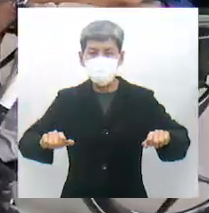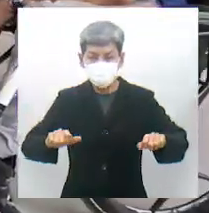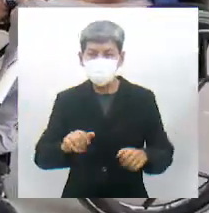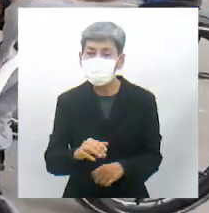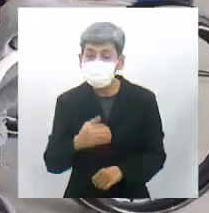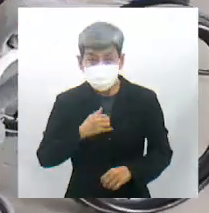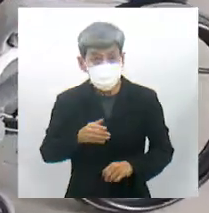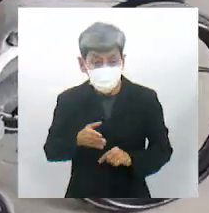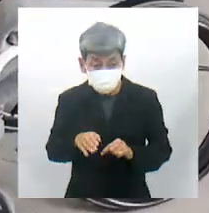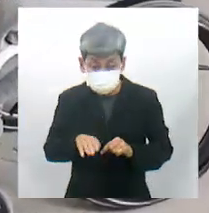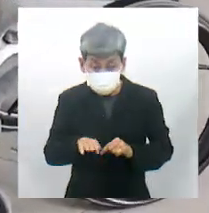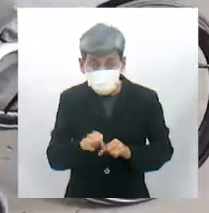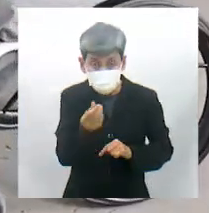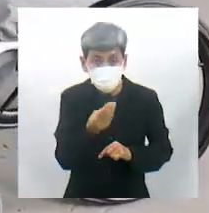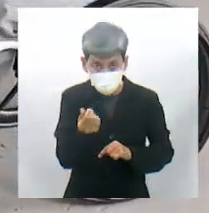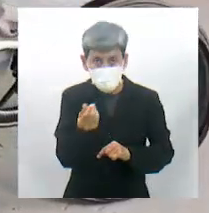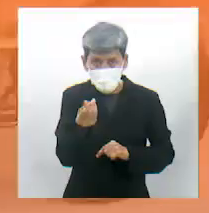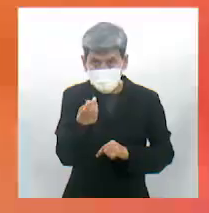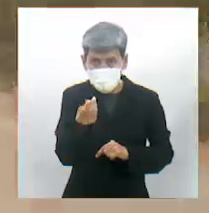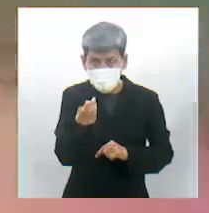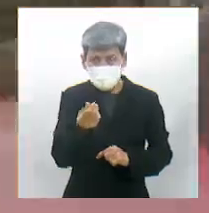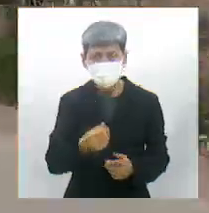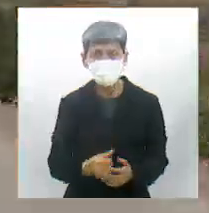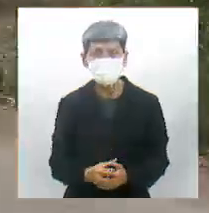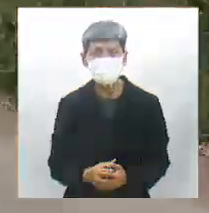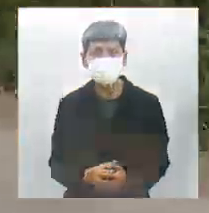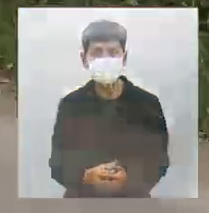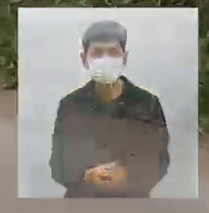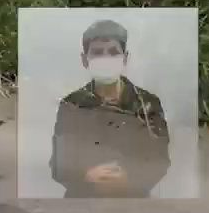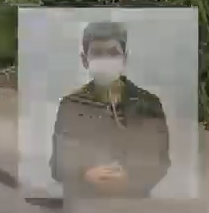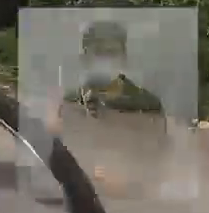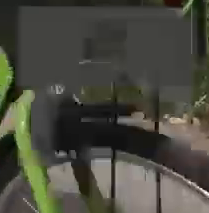แล้วอย่างนี้วิ่งเร็วไหมครับ เร็วครับ เร็ว